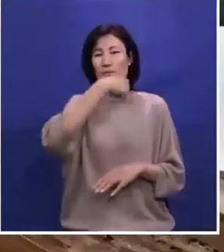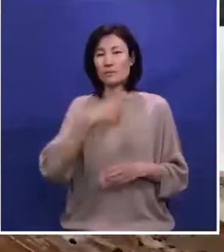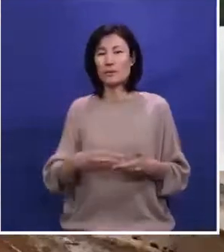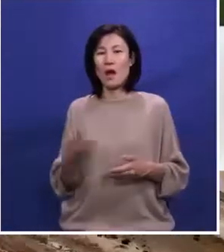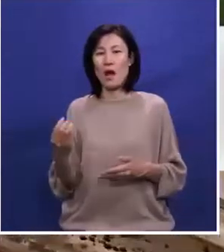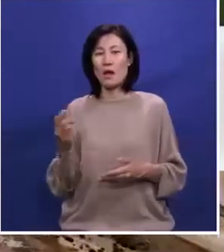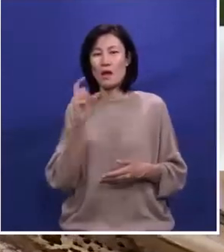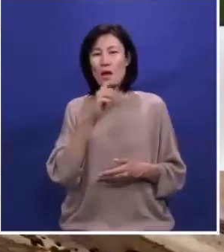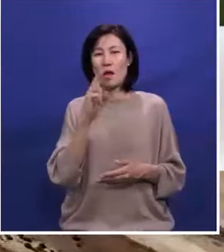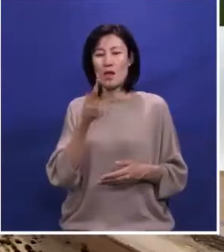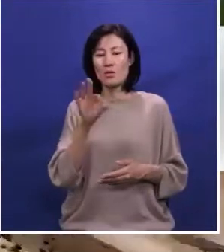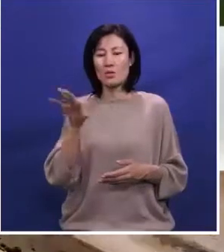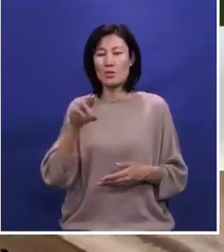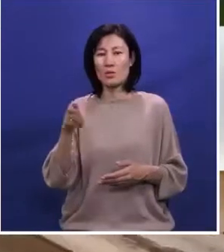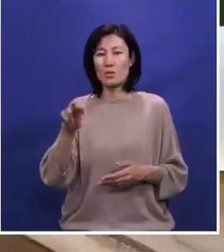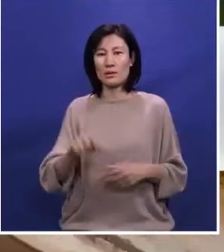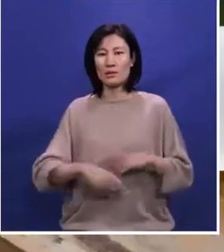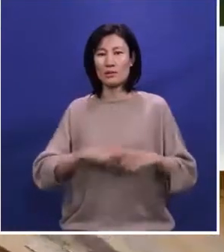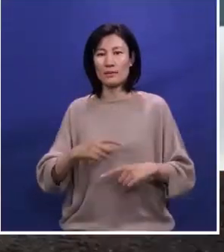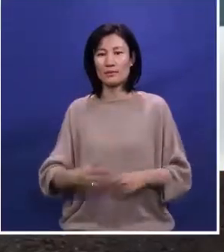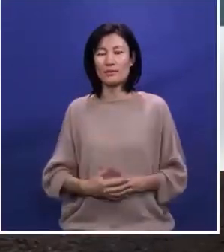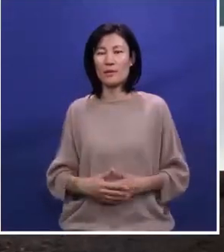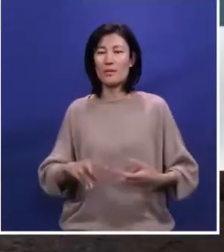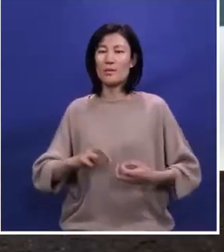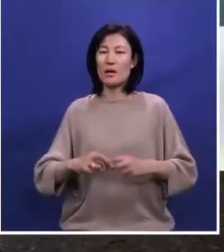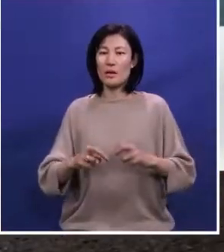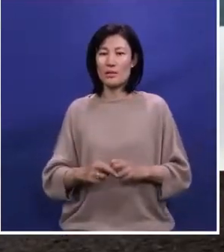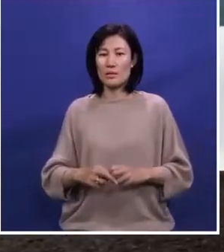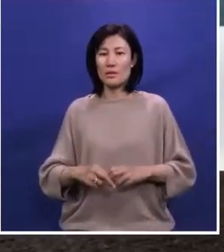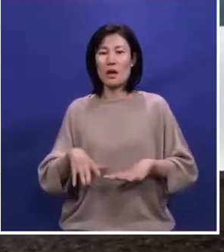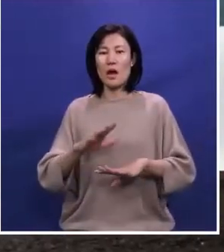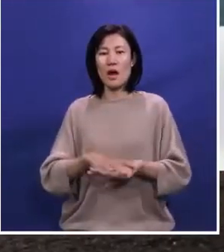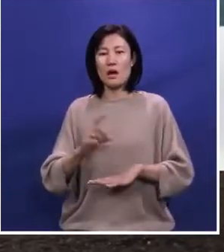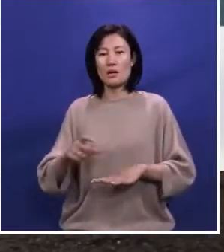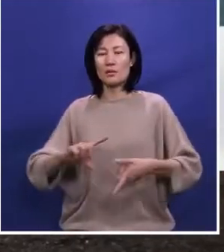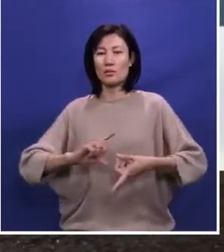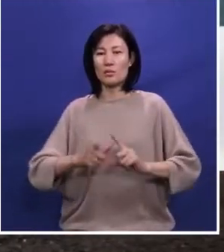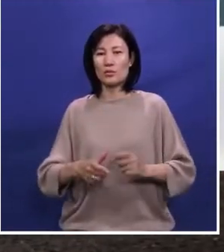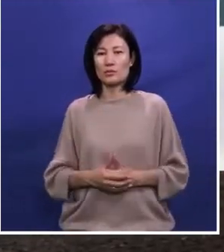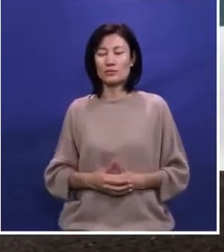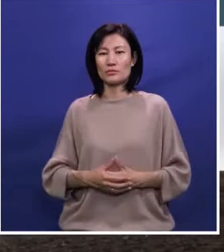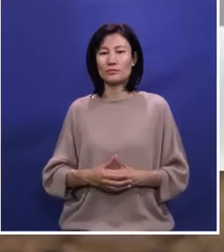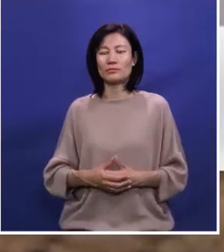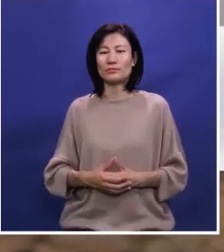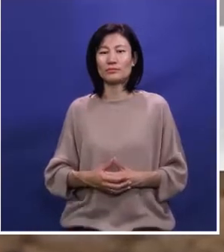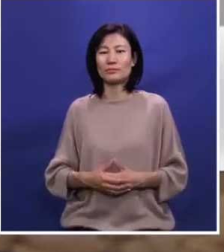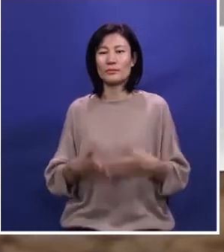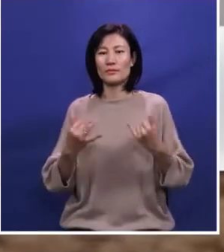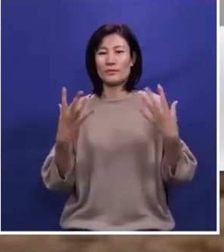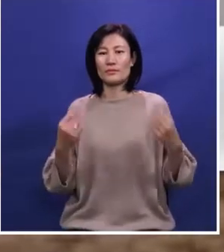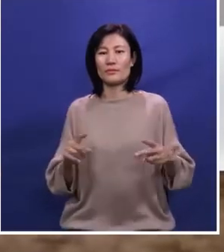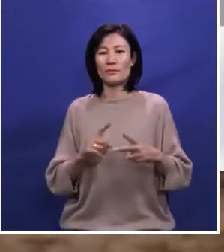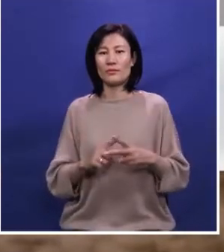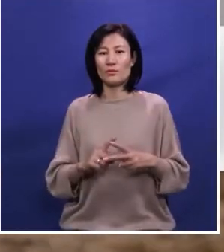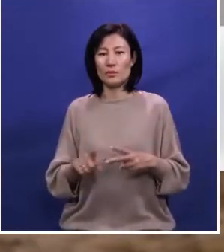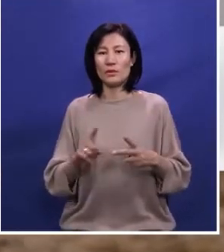тартылып, экологиялық жағдайы ушығып кетті. Ел көшіп кеткен ескі жұртқа ұқсап тұр. Қазір бірең